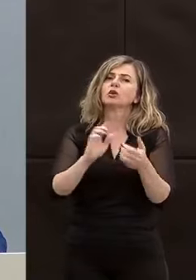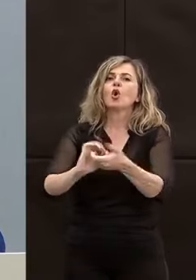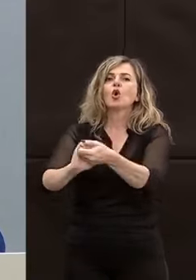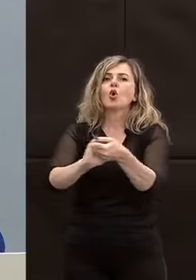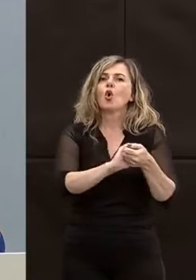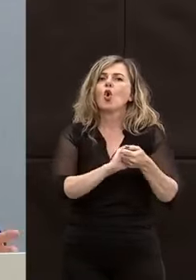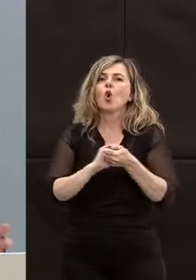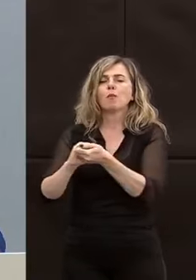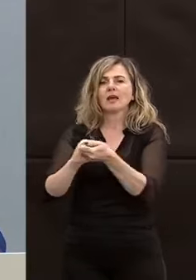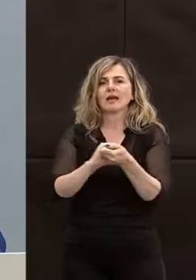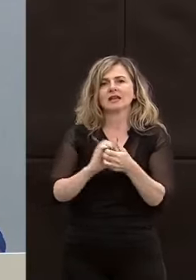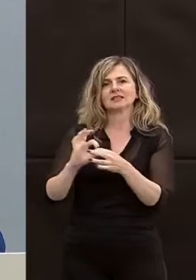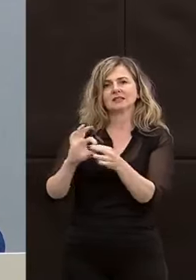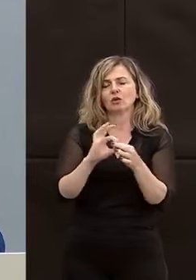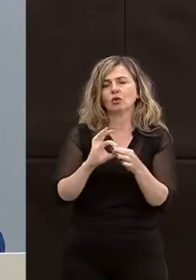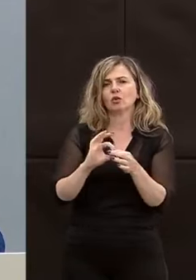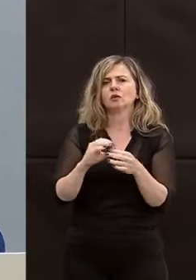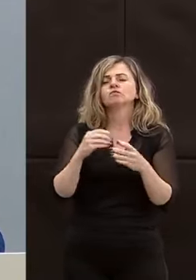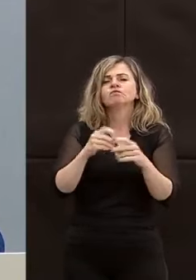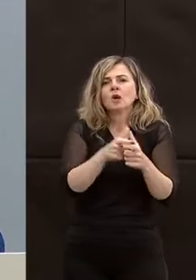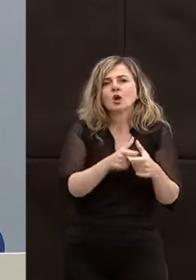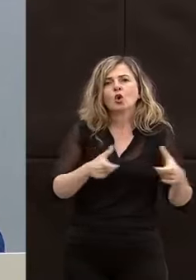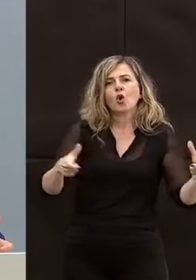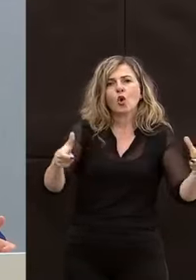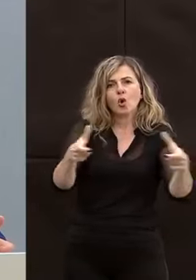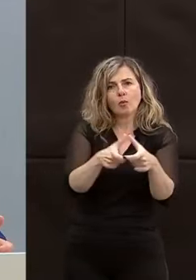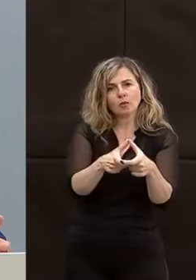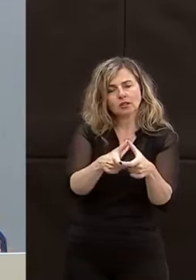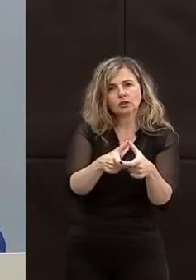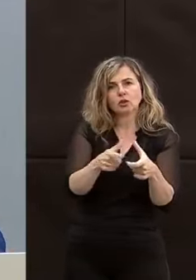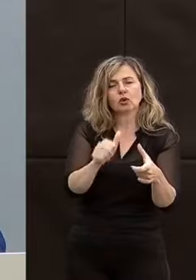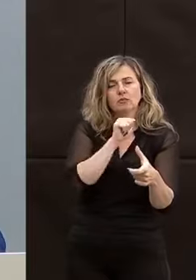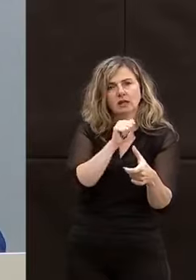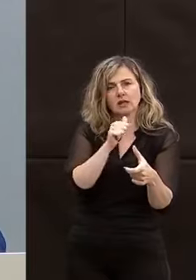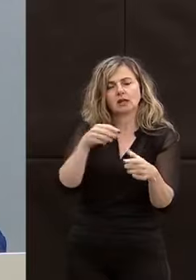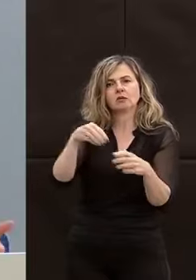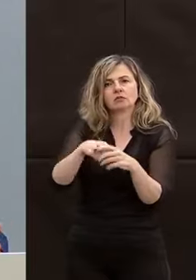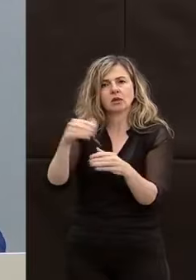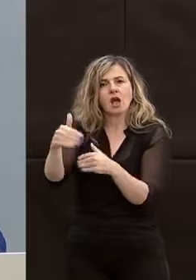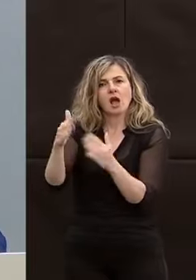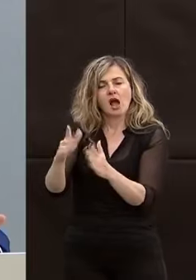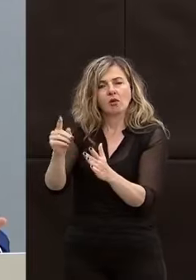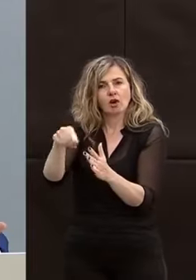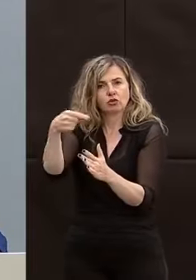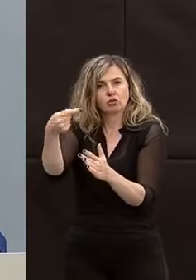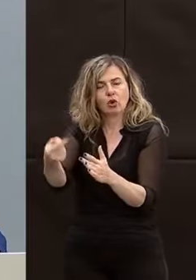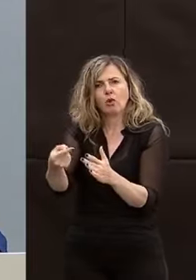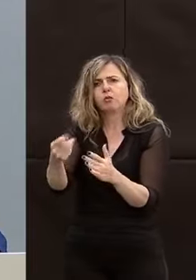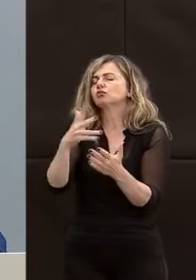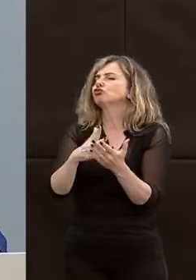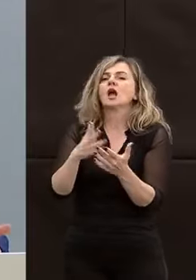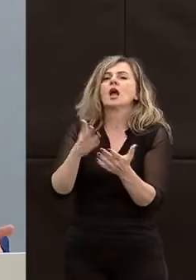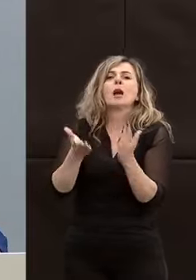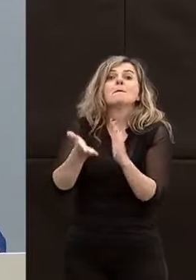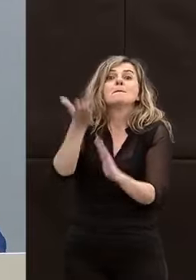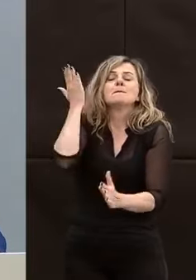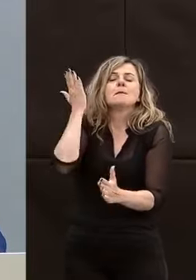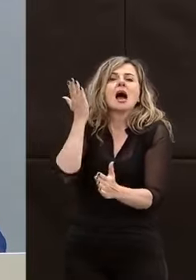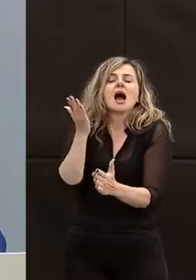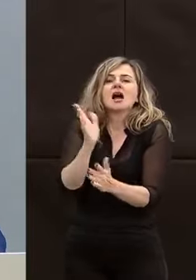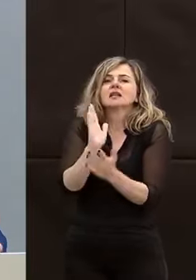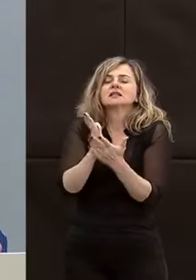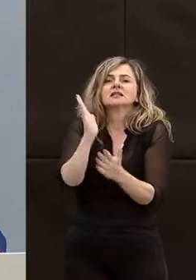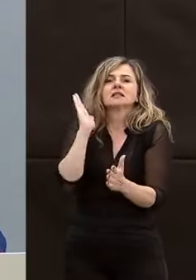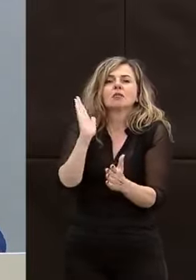in commissione prima quindi ed in aula poi sarà massimo sarà massimo l'impegno